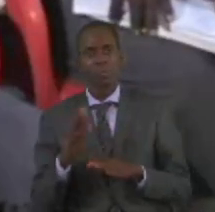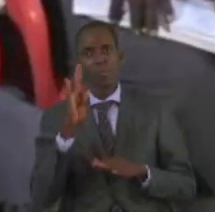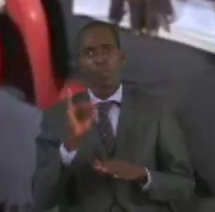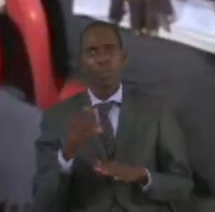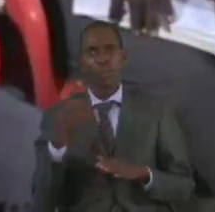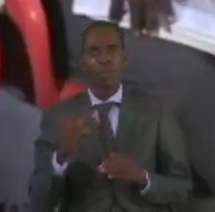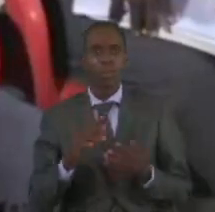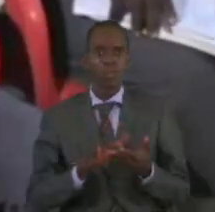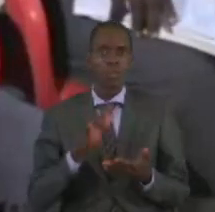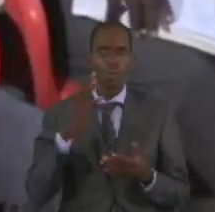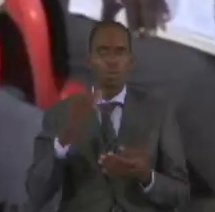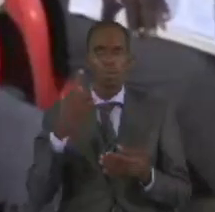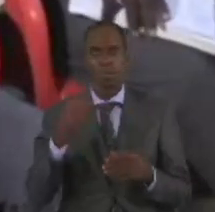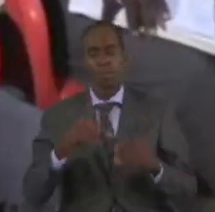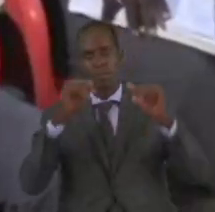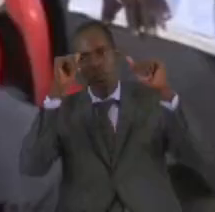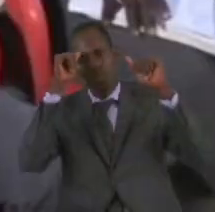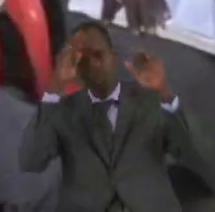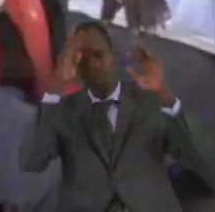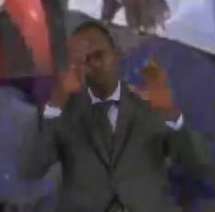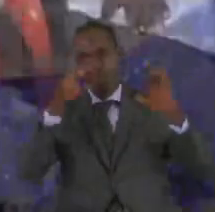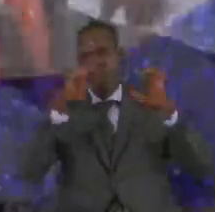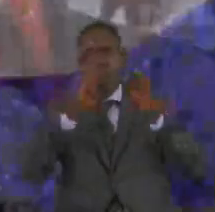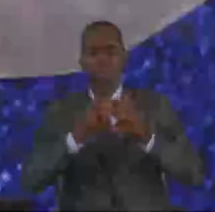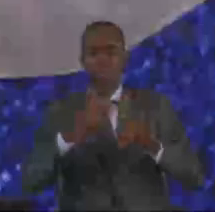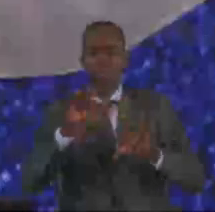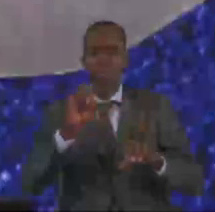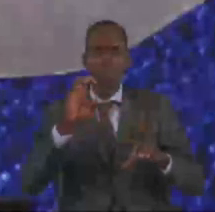des morts par la gloire du Père,